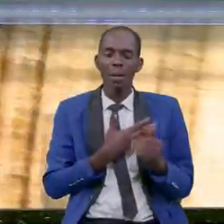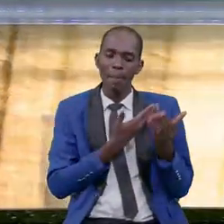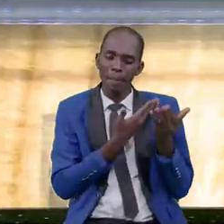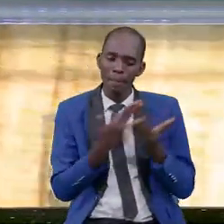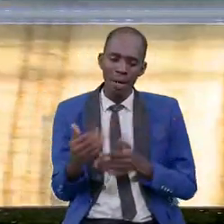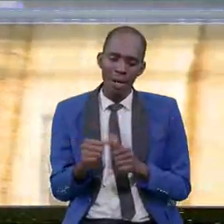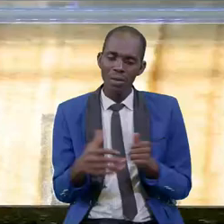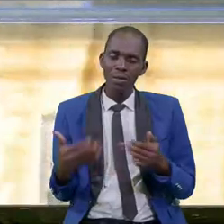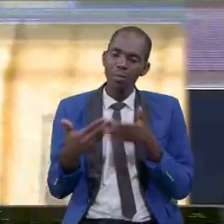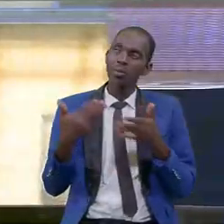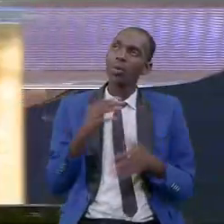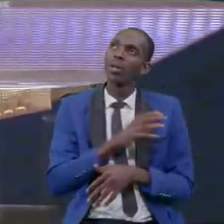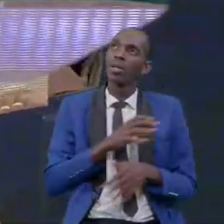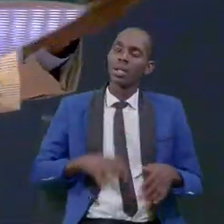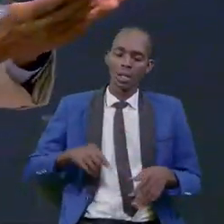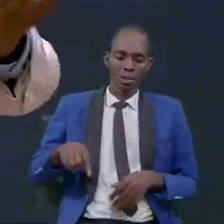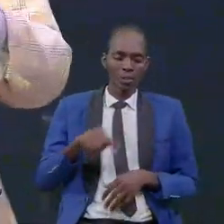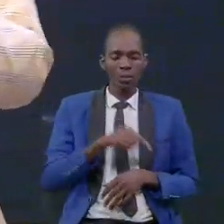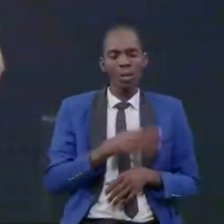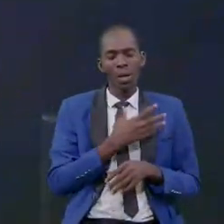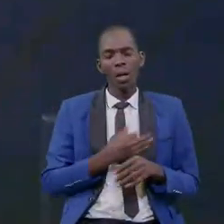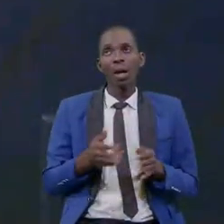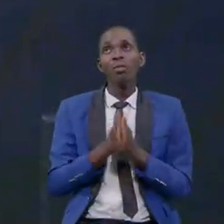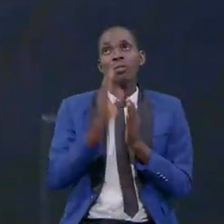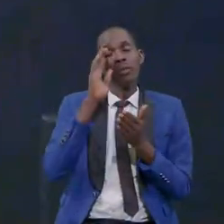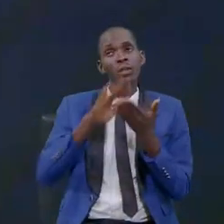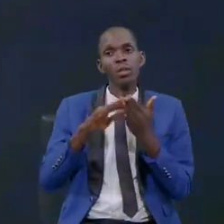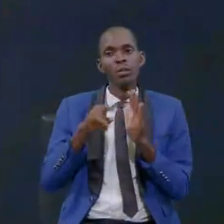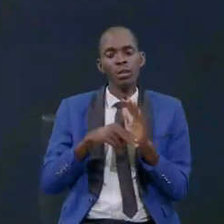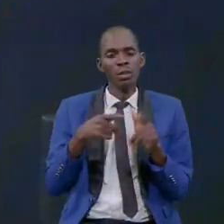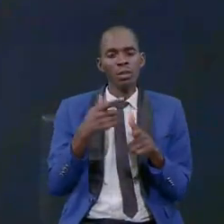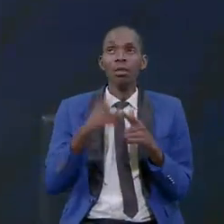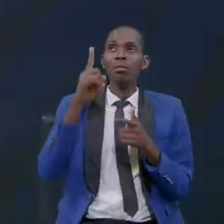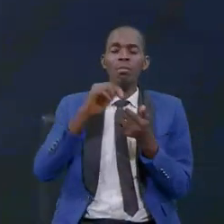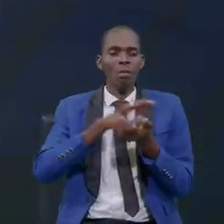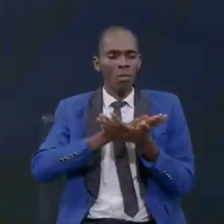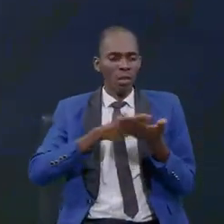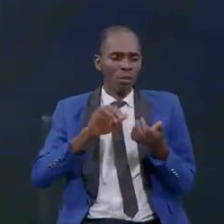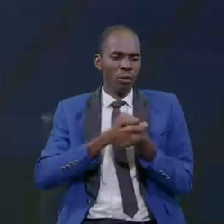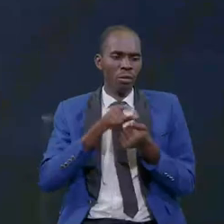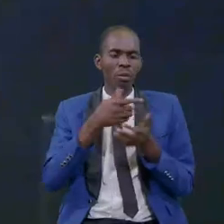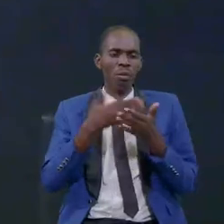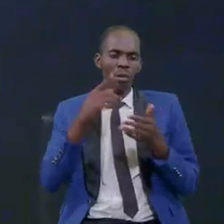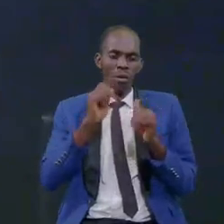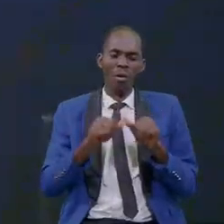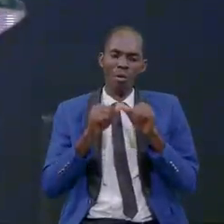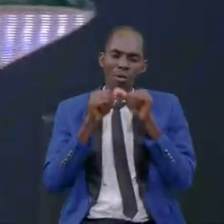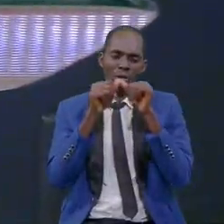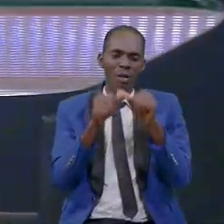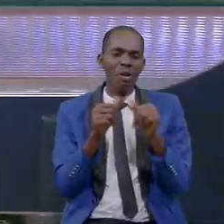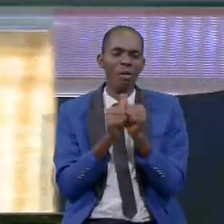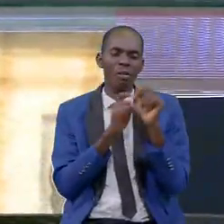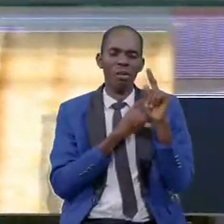de la croix, être lavé, purifié et avoir les mains pures avant de pouvoir à continuer.